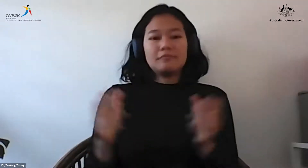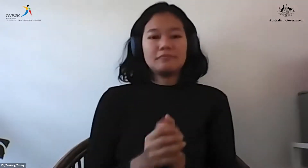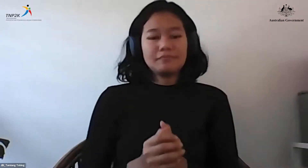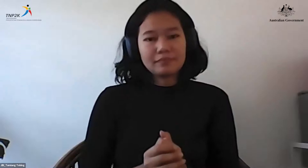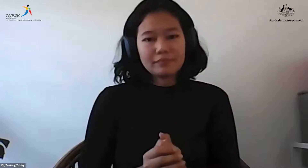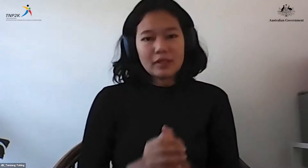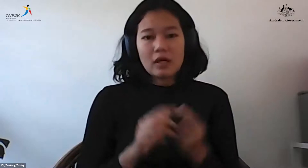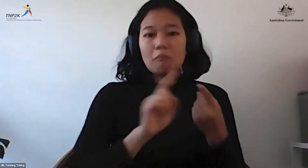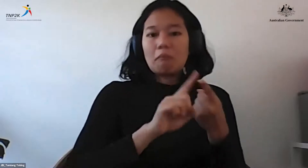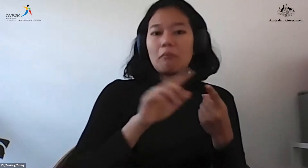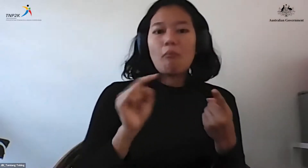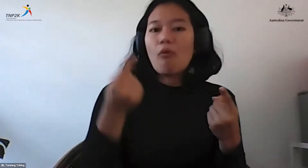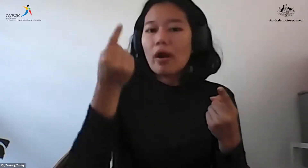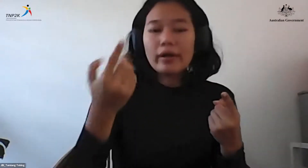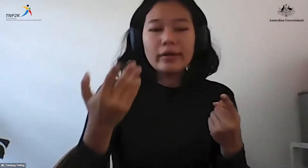Dimulai dengan